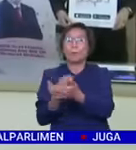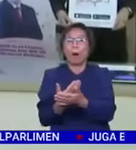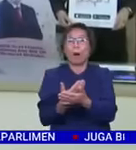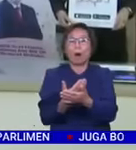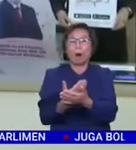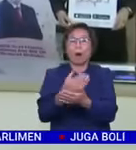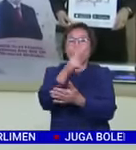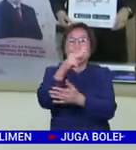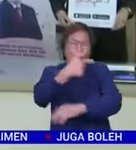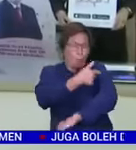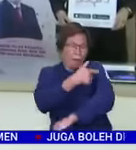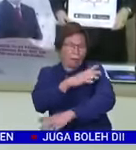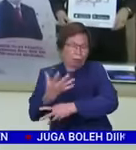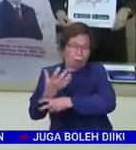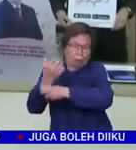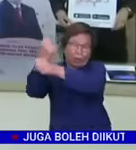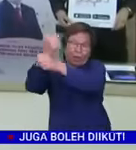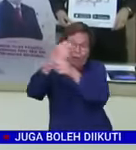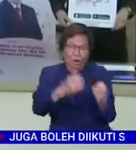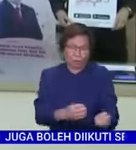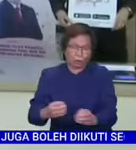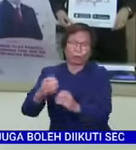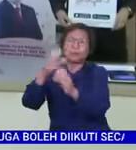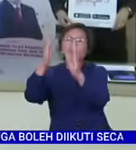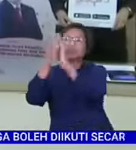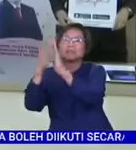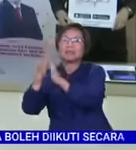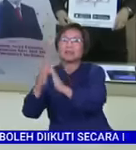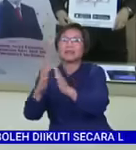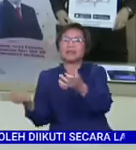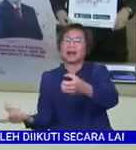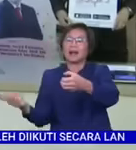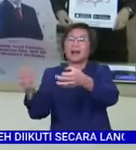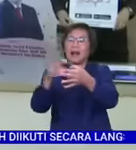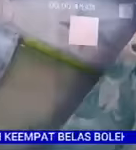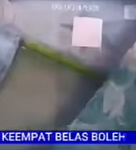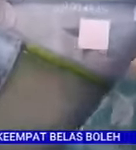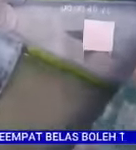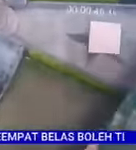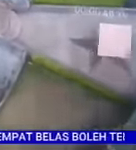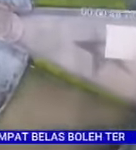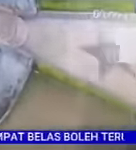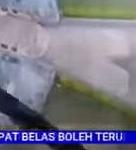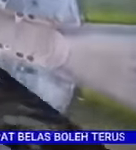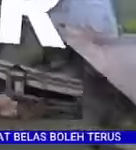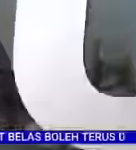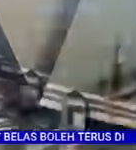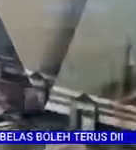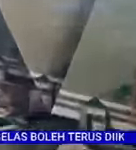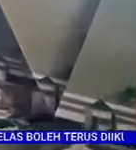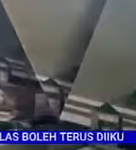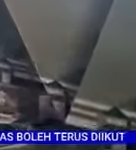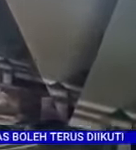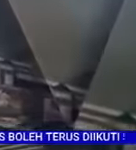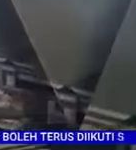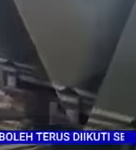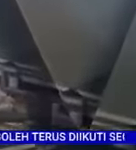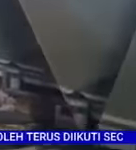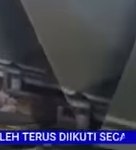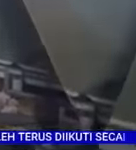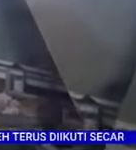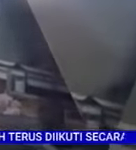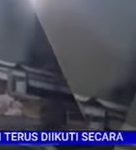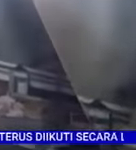fact and win anjuran nct Aliens berhent hai hai Hai dagingnya